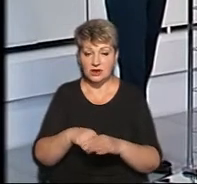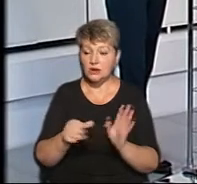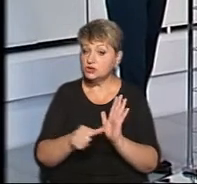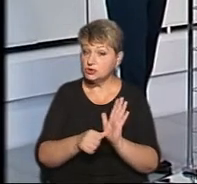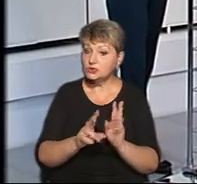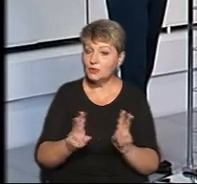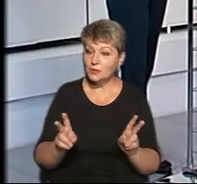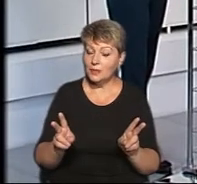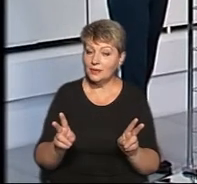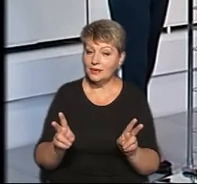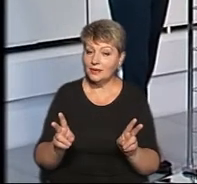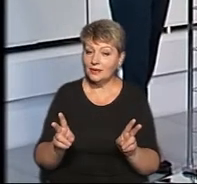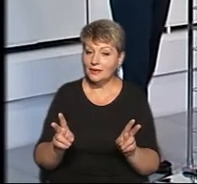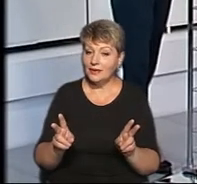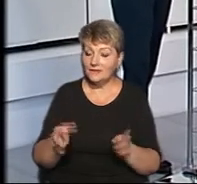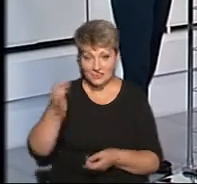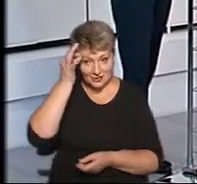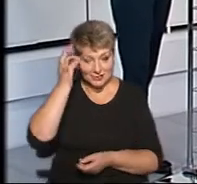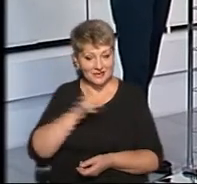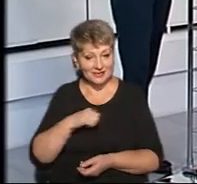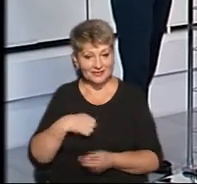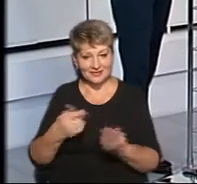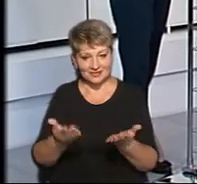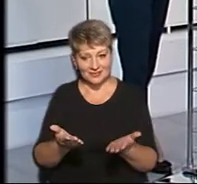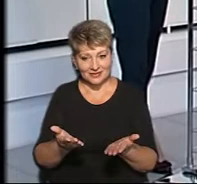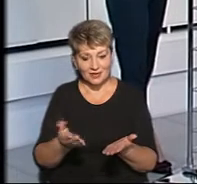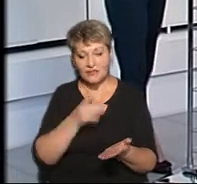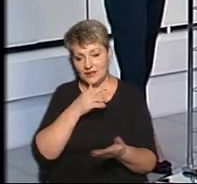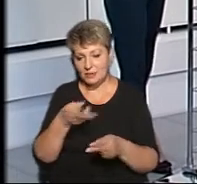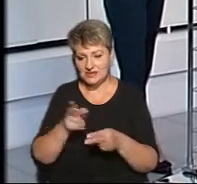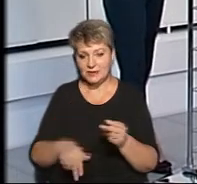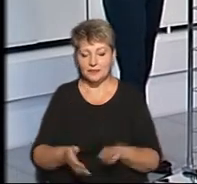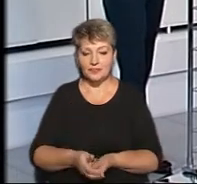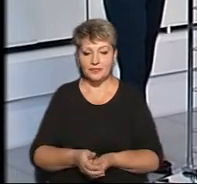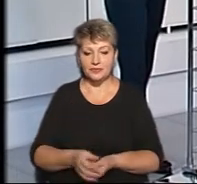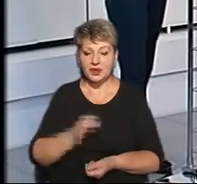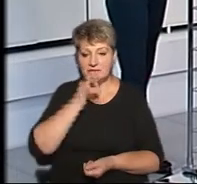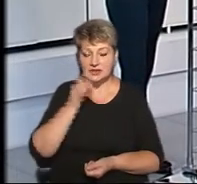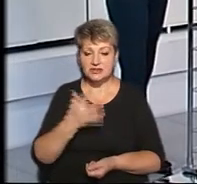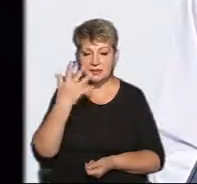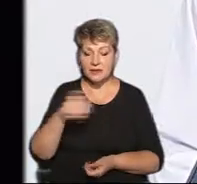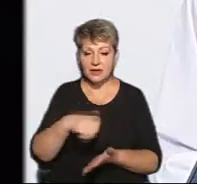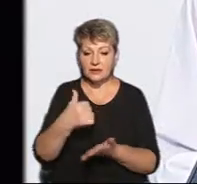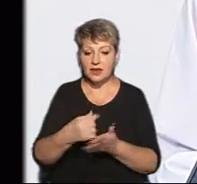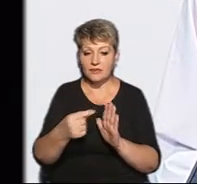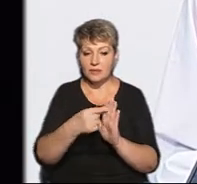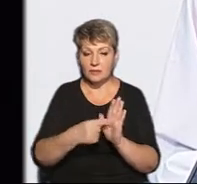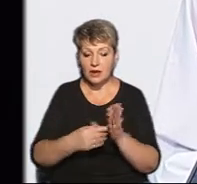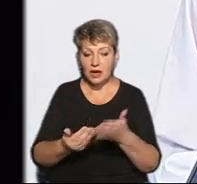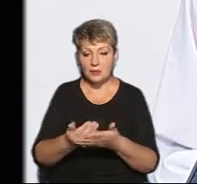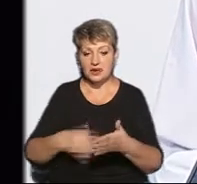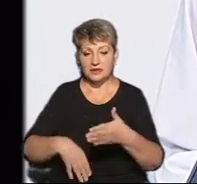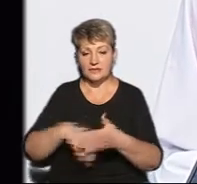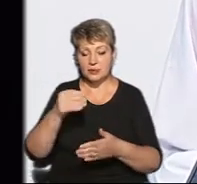шостий був? Це ви згадаєте. І час закінчився. Назвіть 5 головних пунктів передвиборчої програми